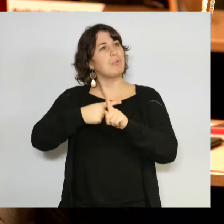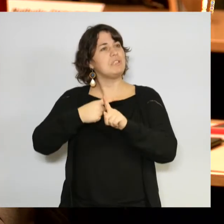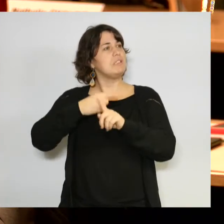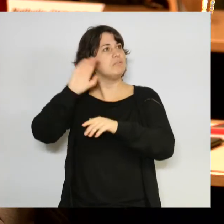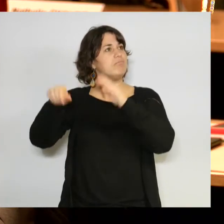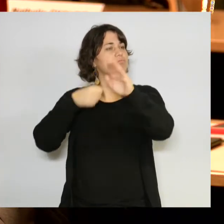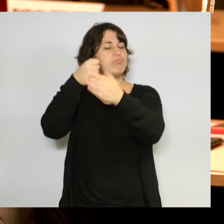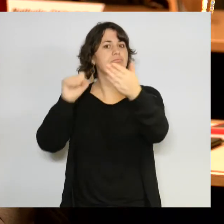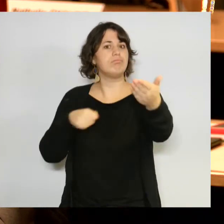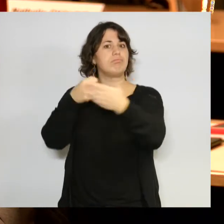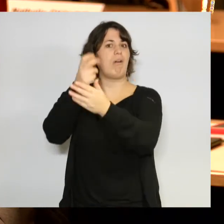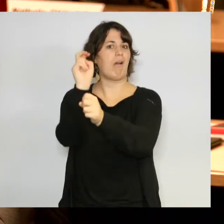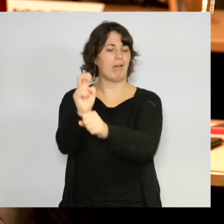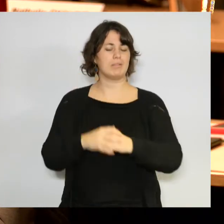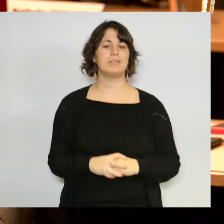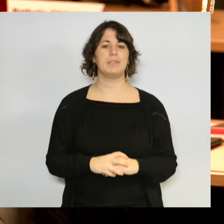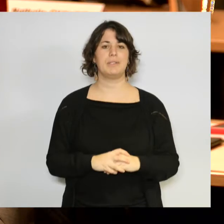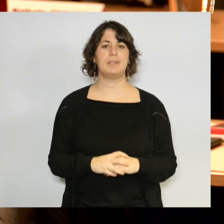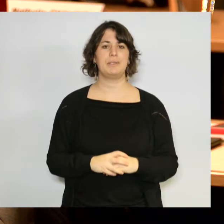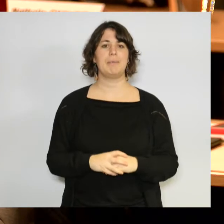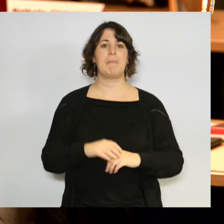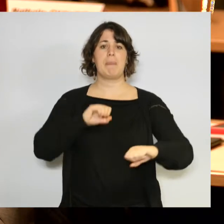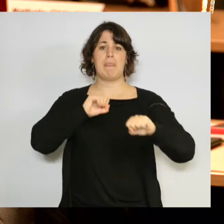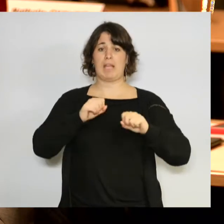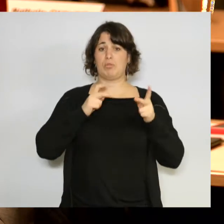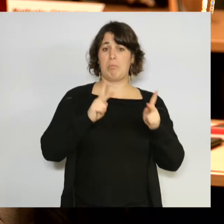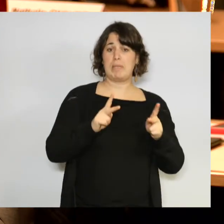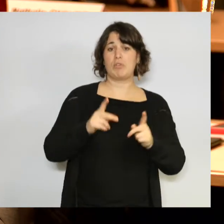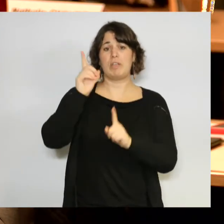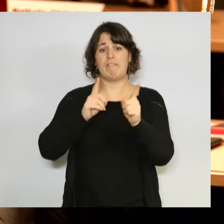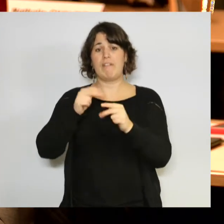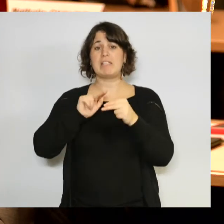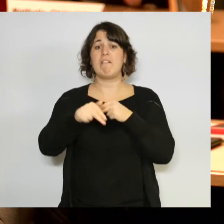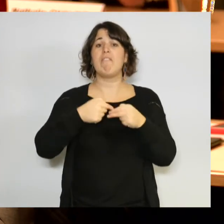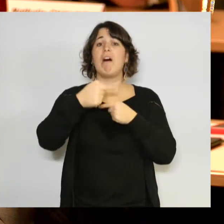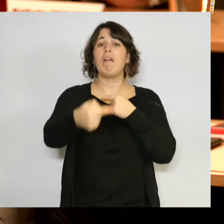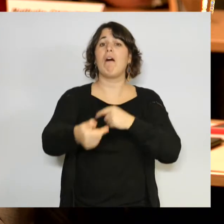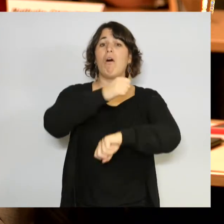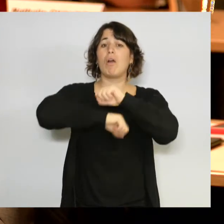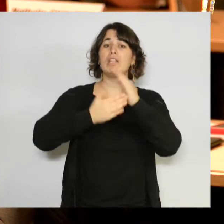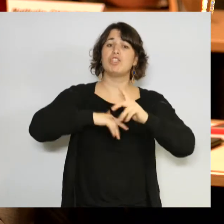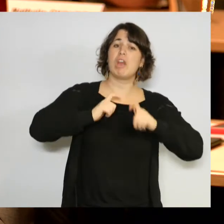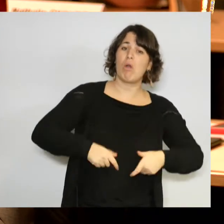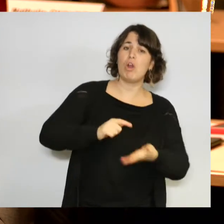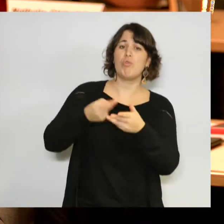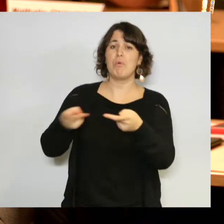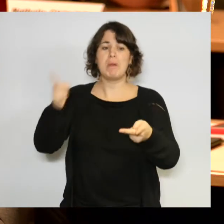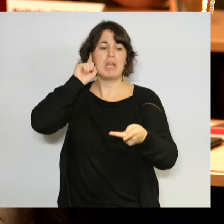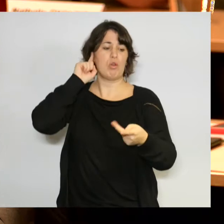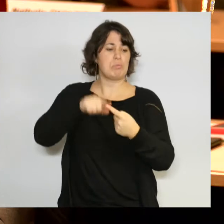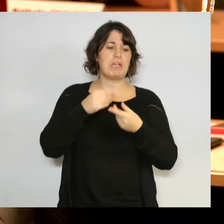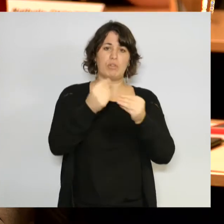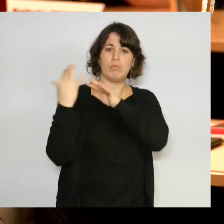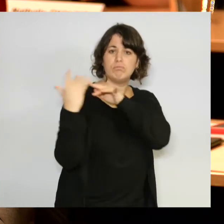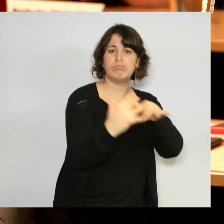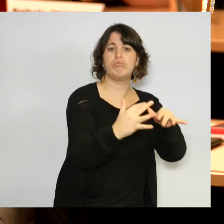populaire. D'ailleurs, de nombreuses actions pédagogiques et festives seront menées dans les écoles et sur l'espace public pour familiariser et sensibiliser